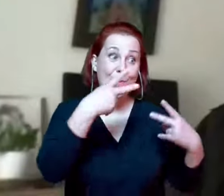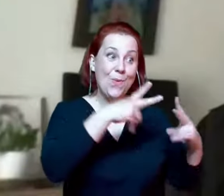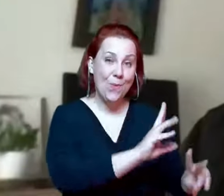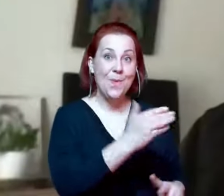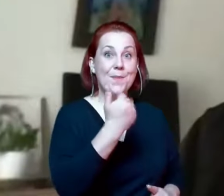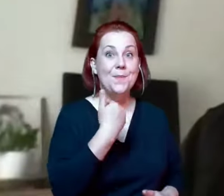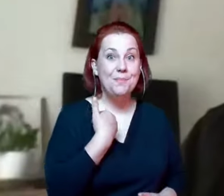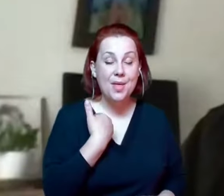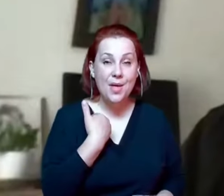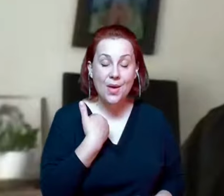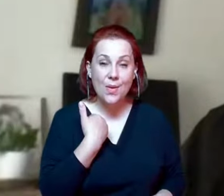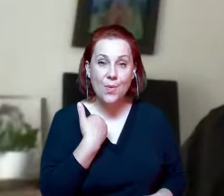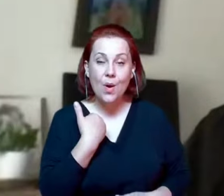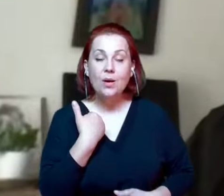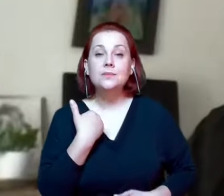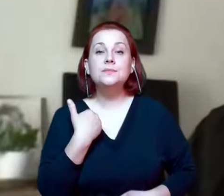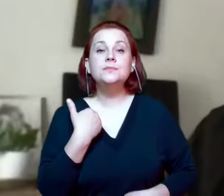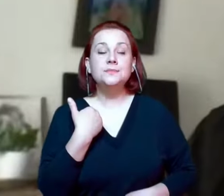mieliśmy